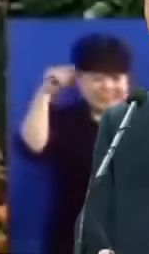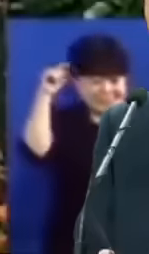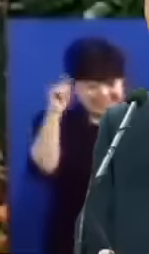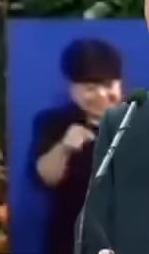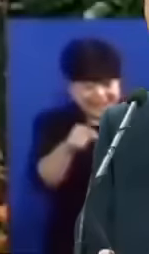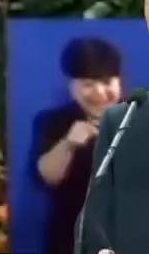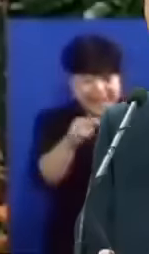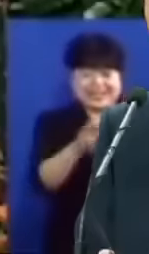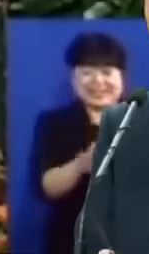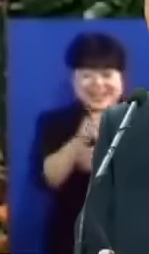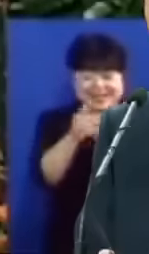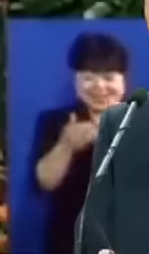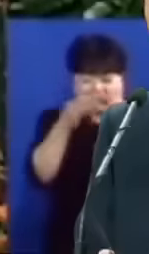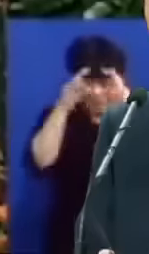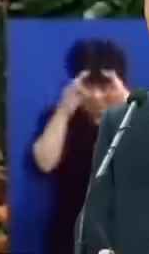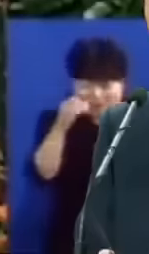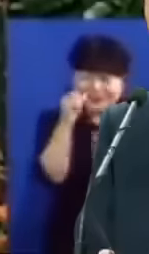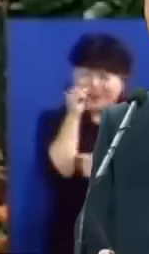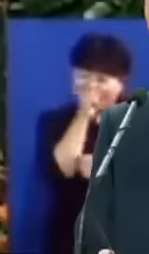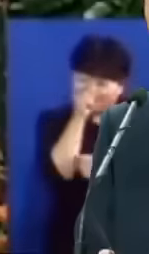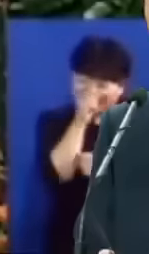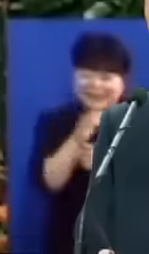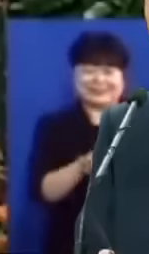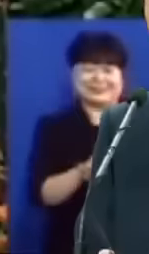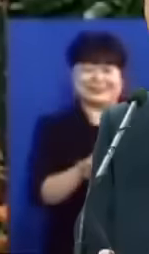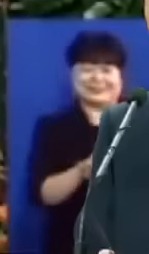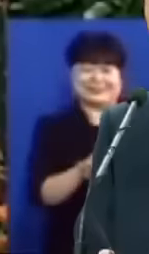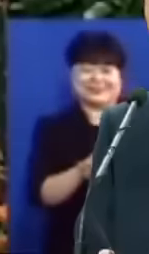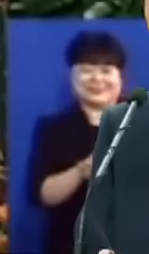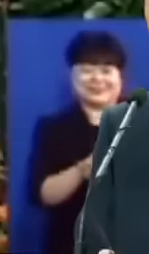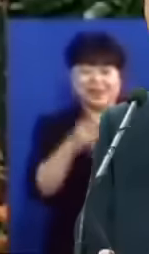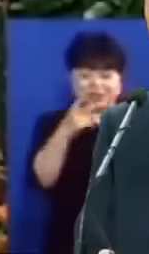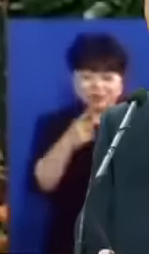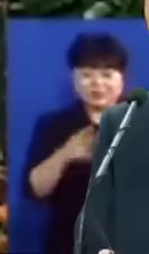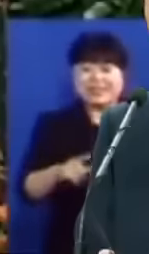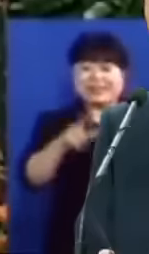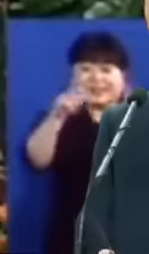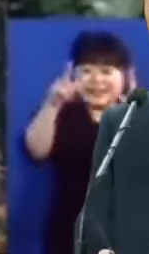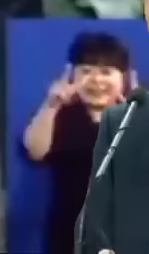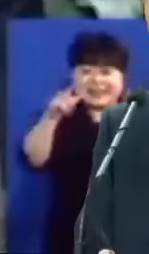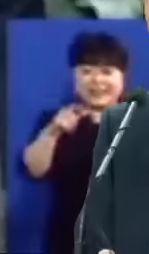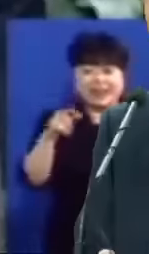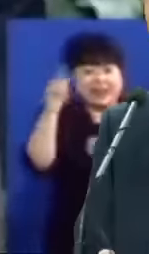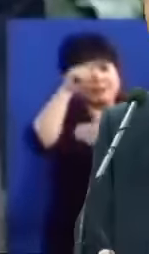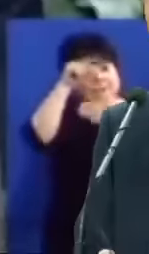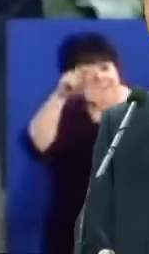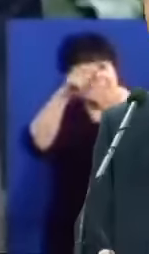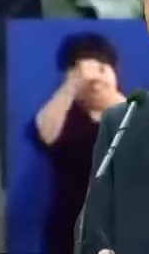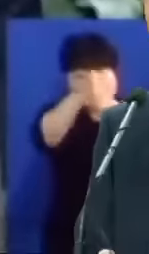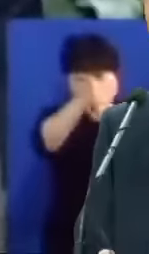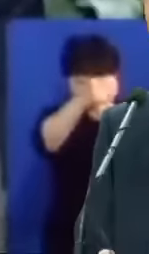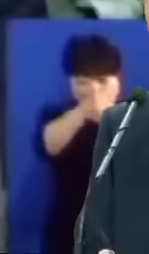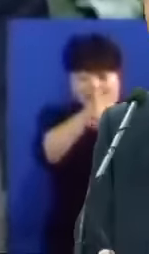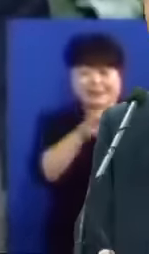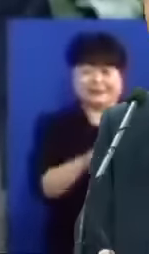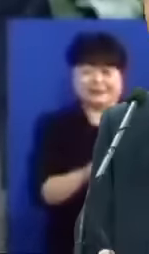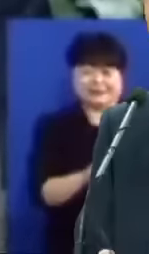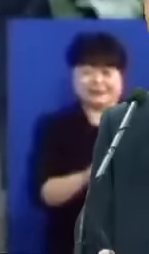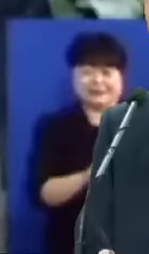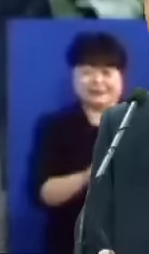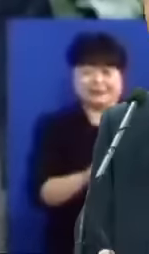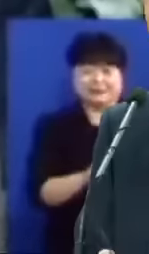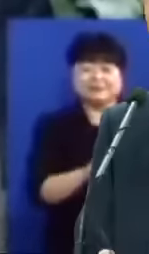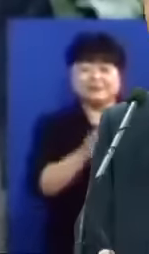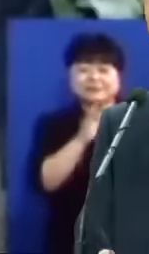빛이 있으니 하나님 보시기에 좋았습니다. 둘째 날에 궁창이 생겨나라 하시고